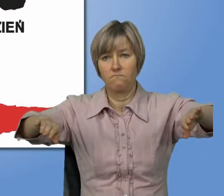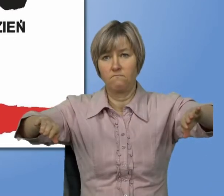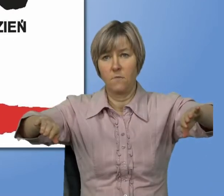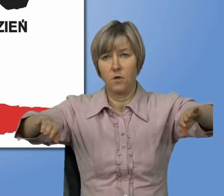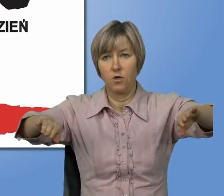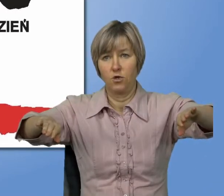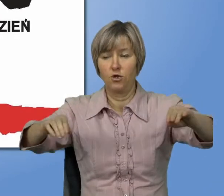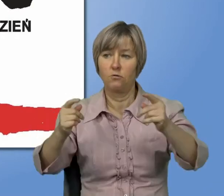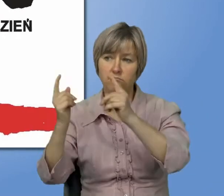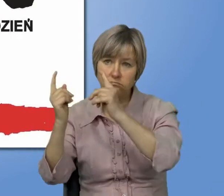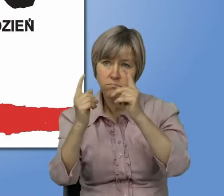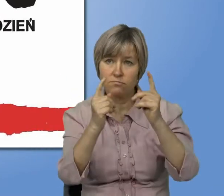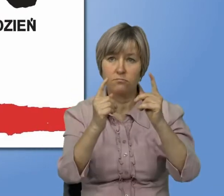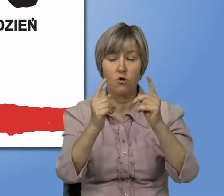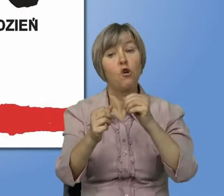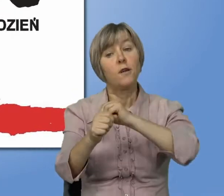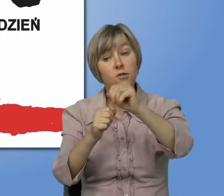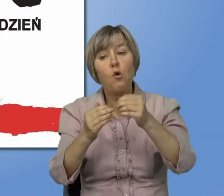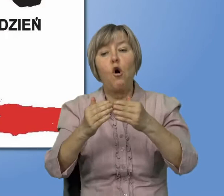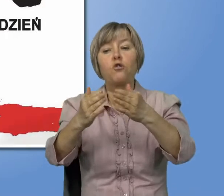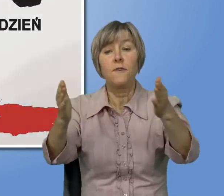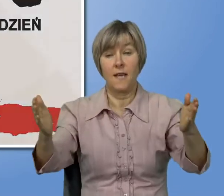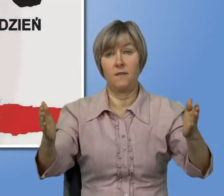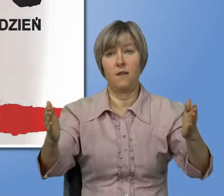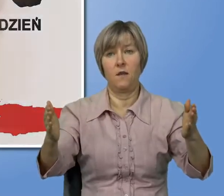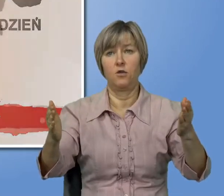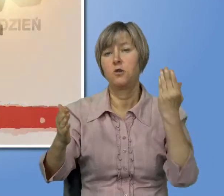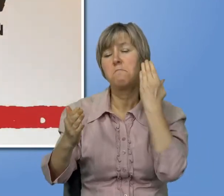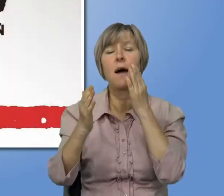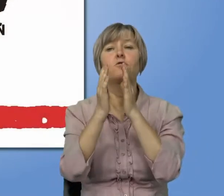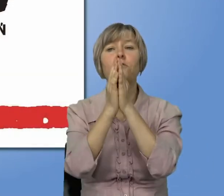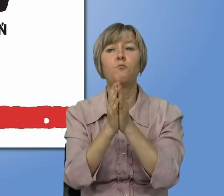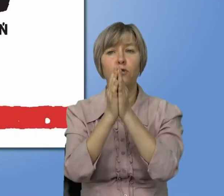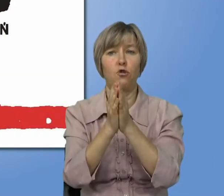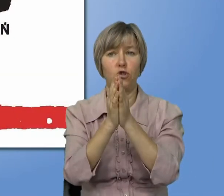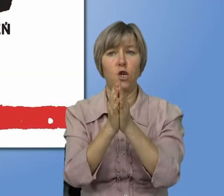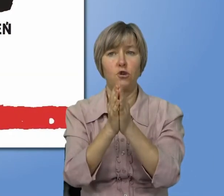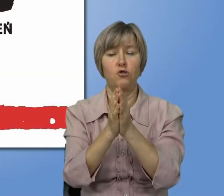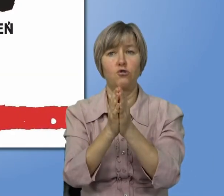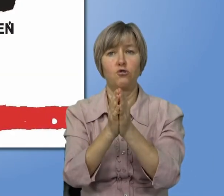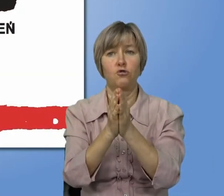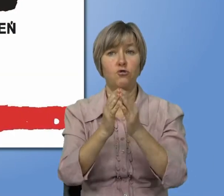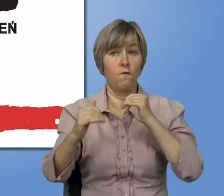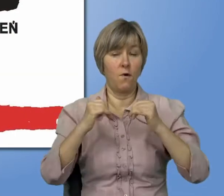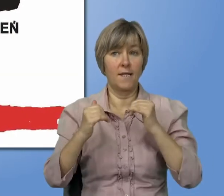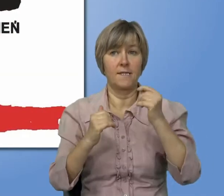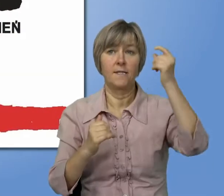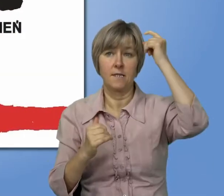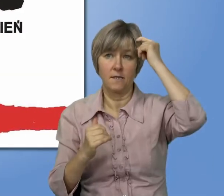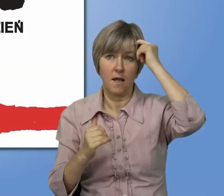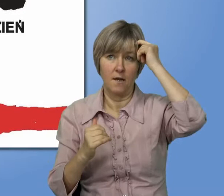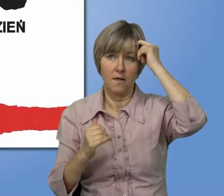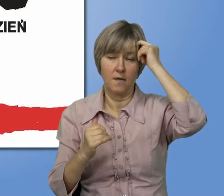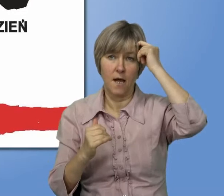są otwierane. I bardzo bym prosił i bardzo apeluję do władz centralnych, aby też ujęły,